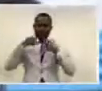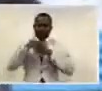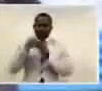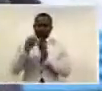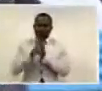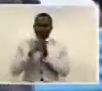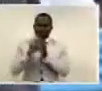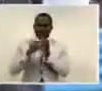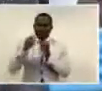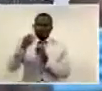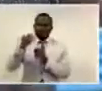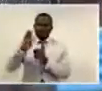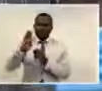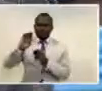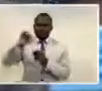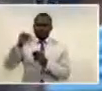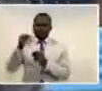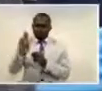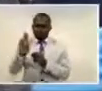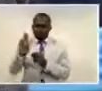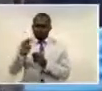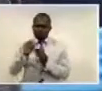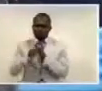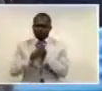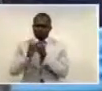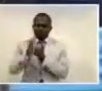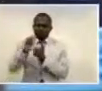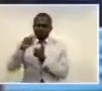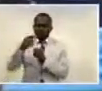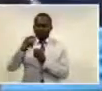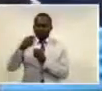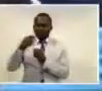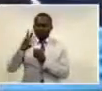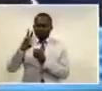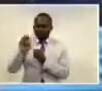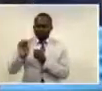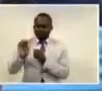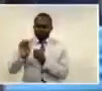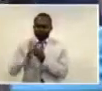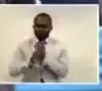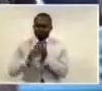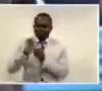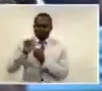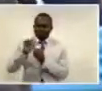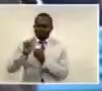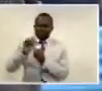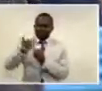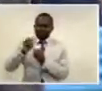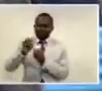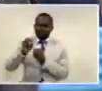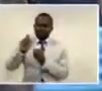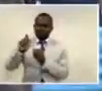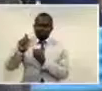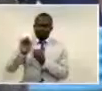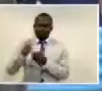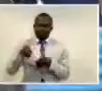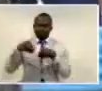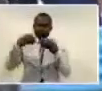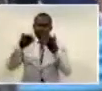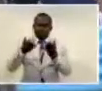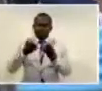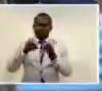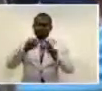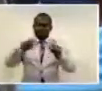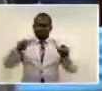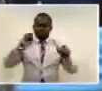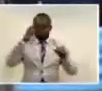mu karere ka Nyabihu umurenge ni wa Bigogwe akagari ka Kijote nahawe urwuri